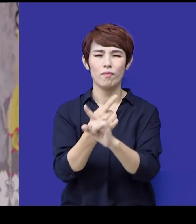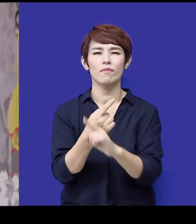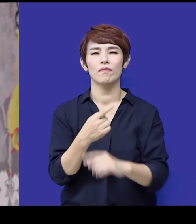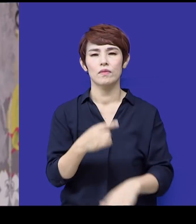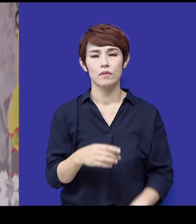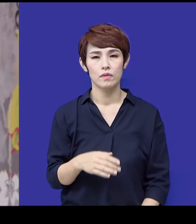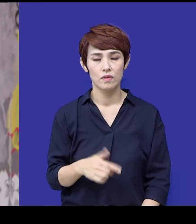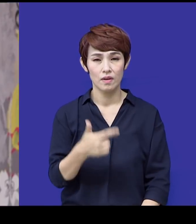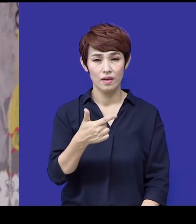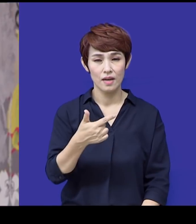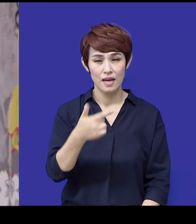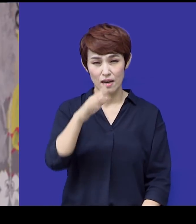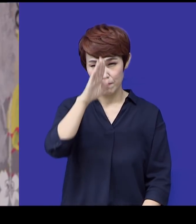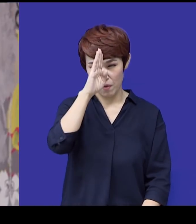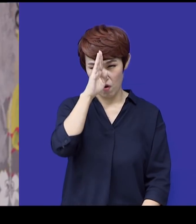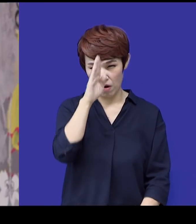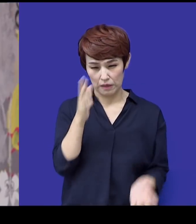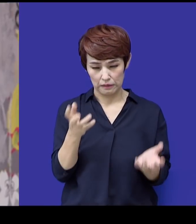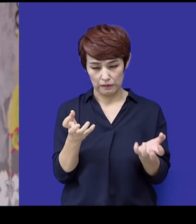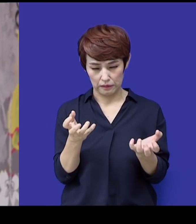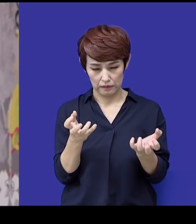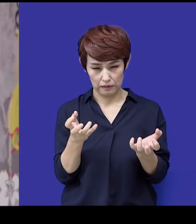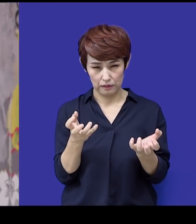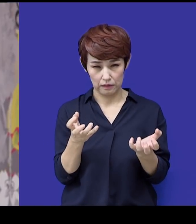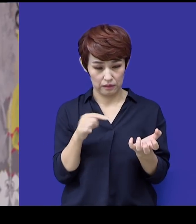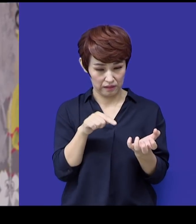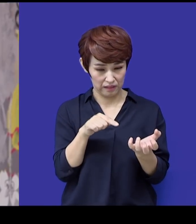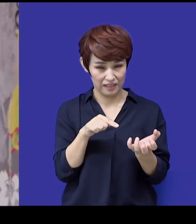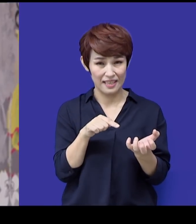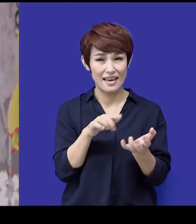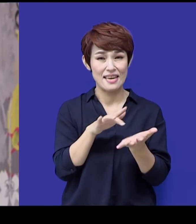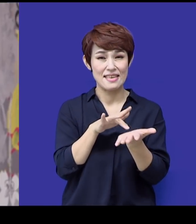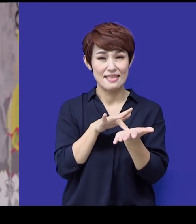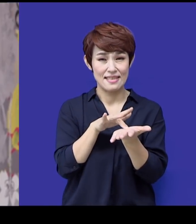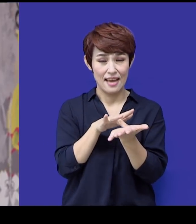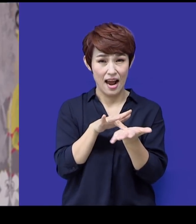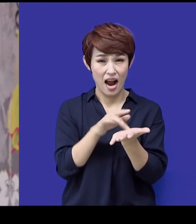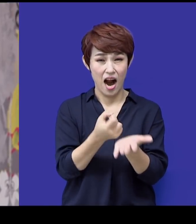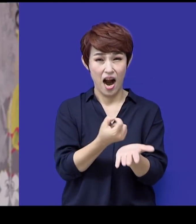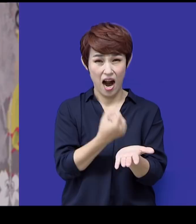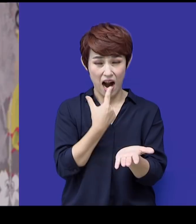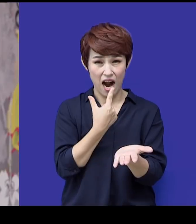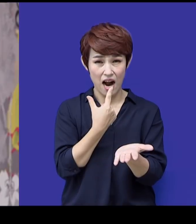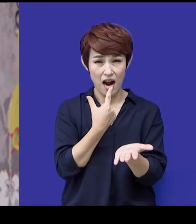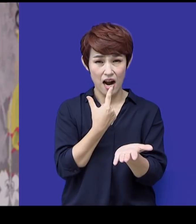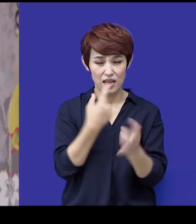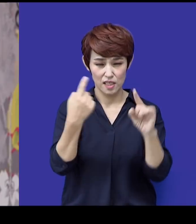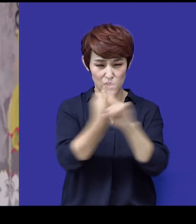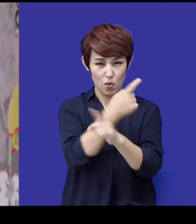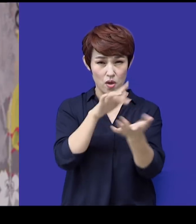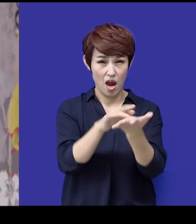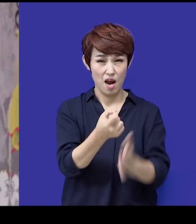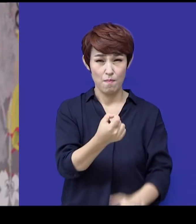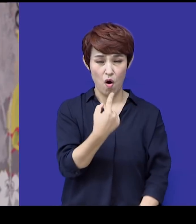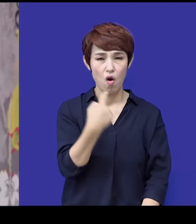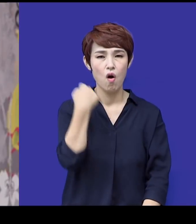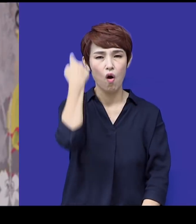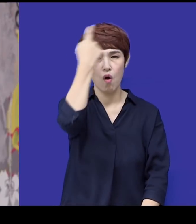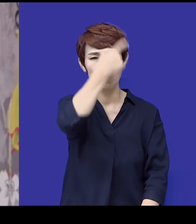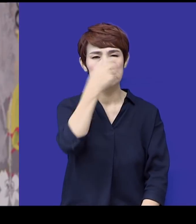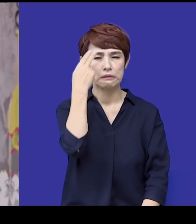나병약이 이렇게 먹으면은 얼굴이 이게 검붉게 되는 착색되는 약이 있어요. 그래서 얼굴이 그래서